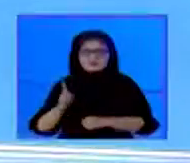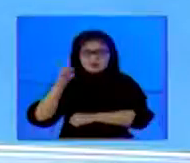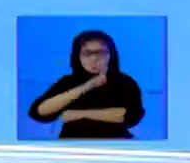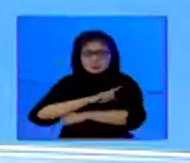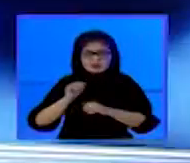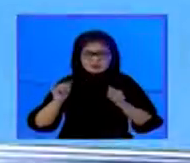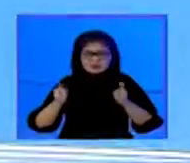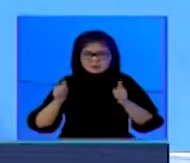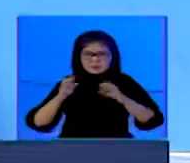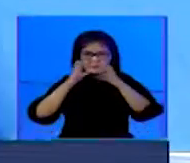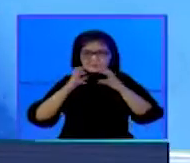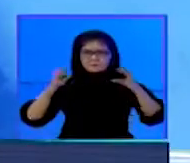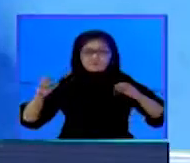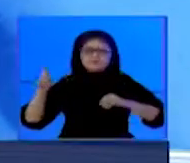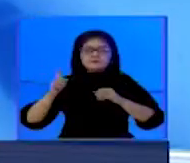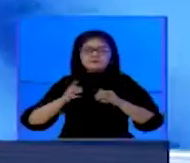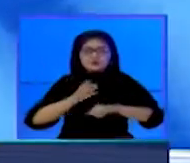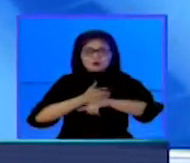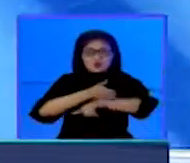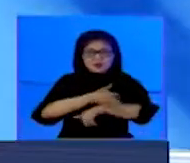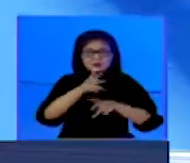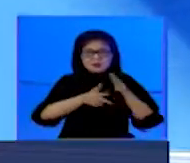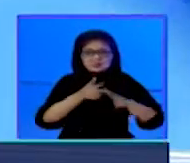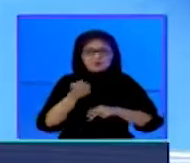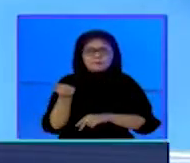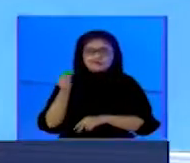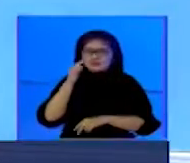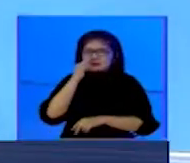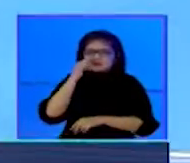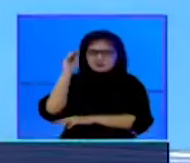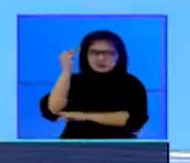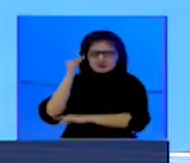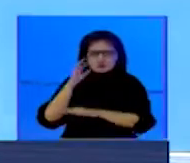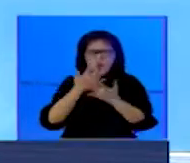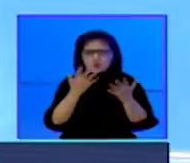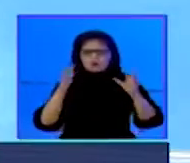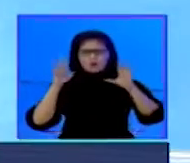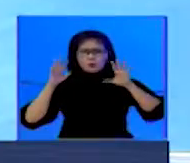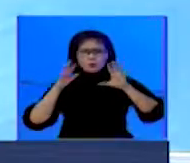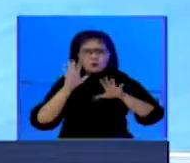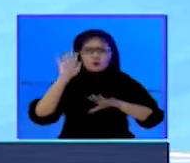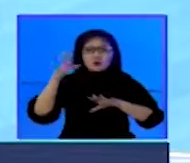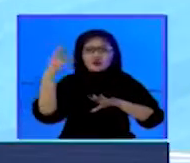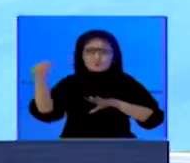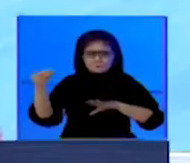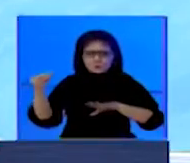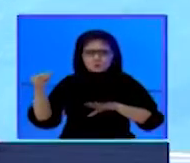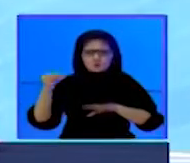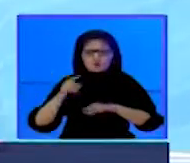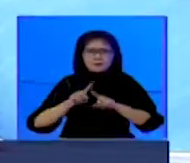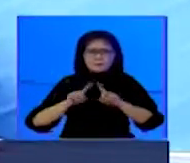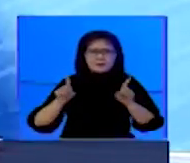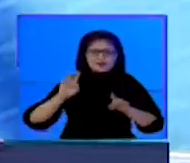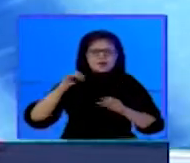Pemirsa, sehari jelang perayaan Idul Adha, stasiun Pasar Senen Jakarta dipenuhi warga yang akan mudik ke kampung halaman. Berbeda dengan kebijakan